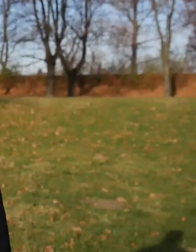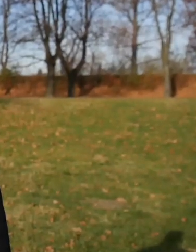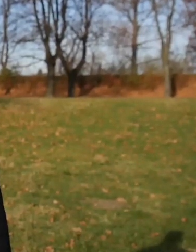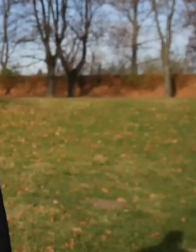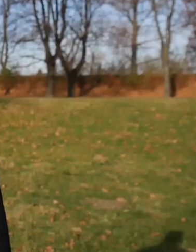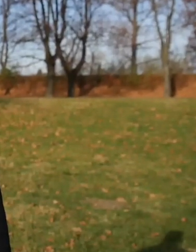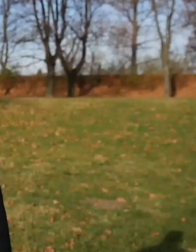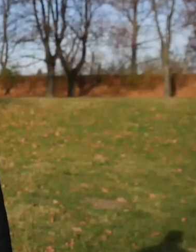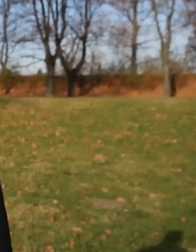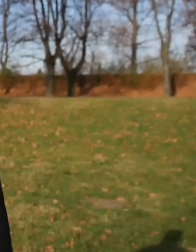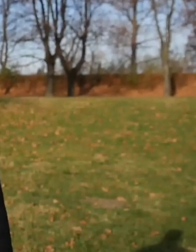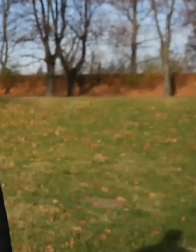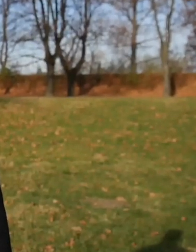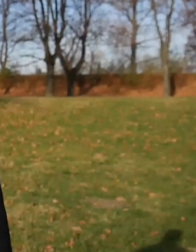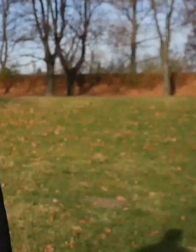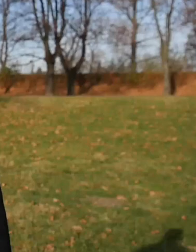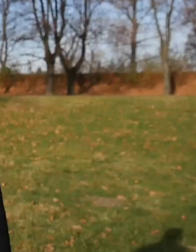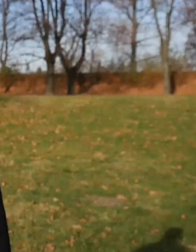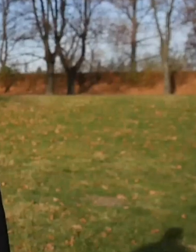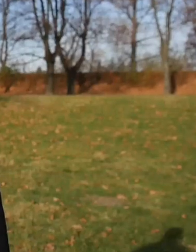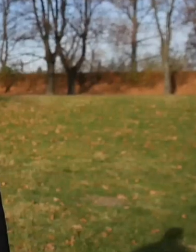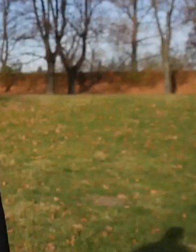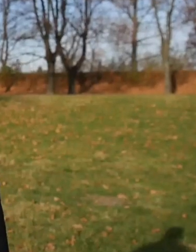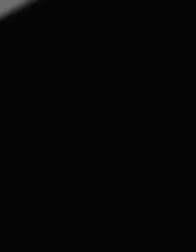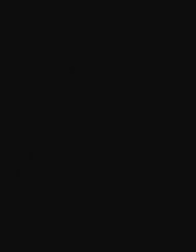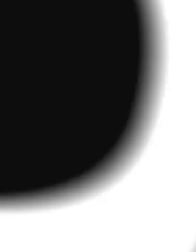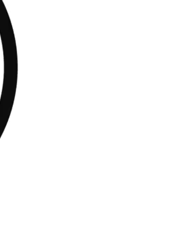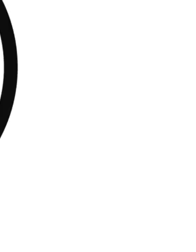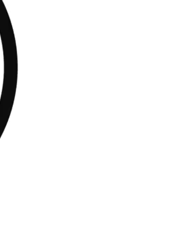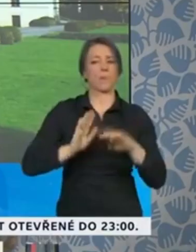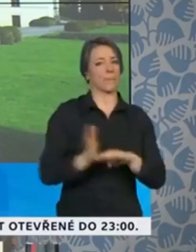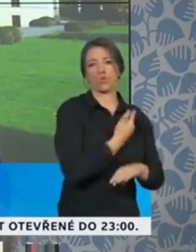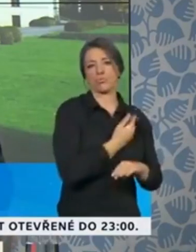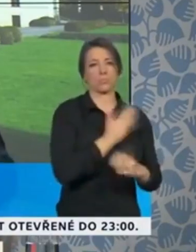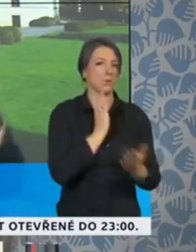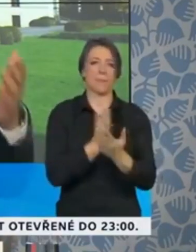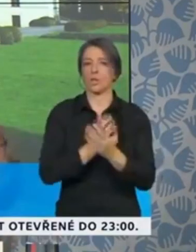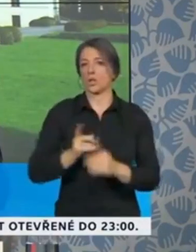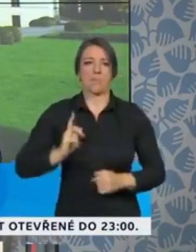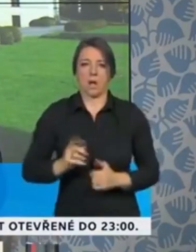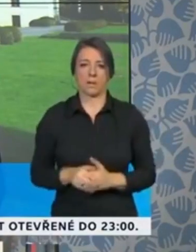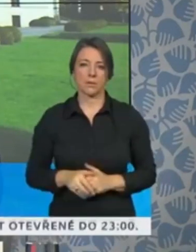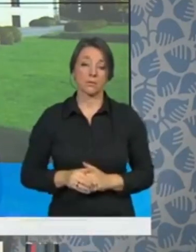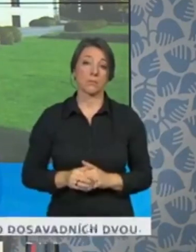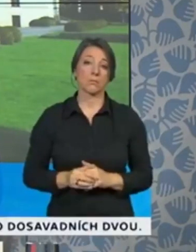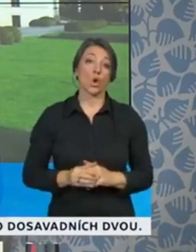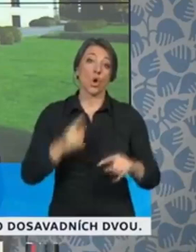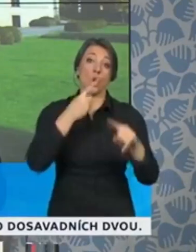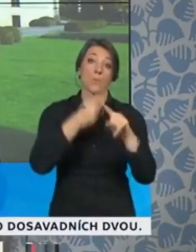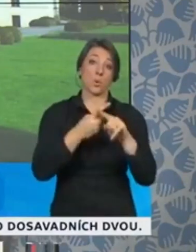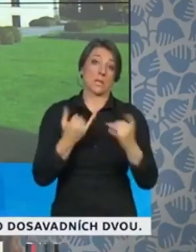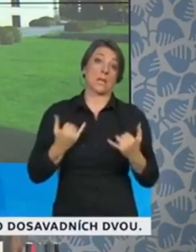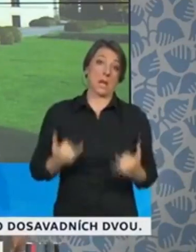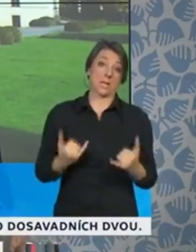dva roky, je pouze v důvodové zprávě. A to není nijak právně závazné. A pokud dneska vidíme, a je mi to